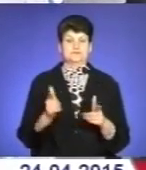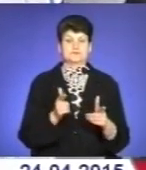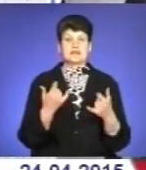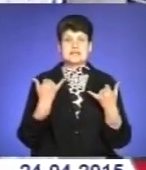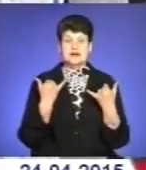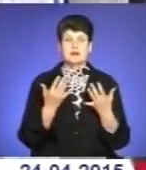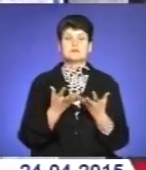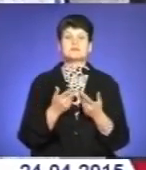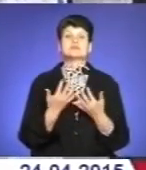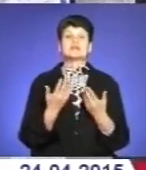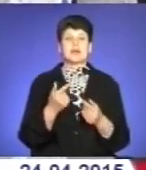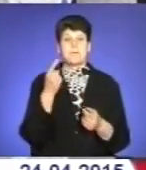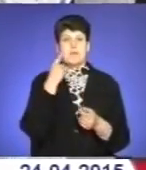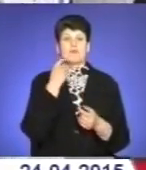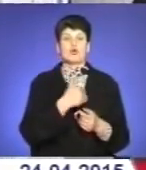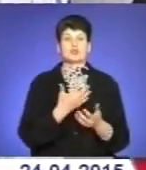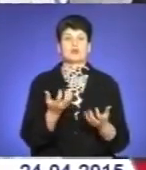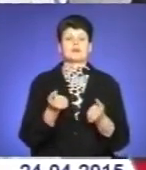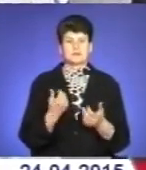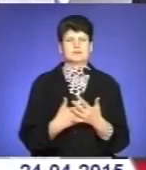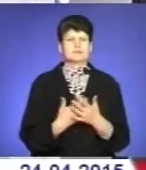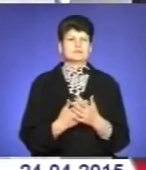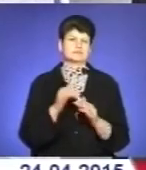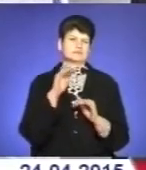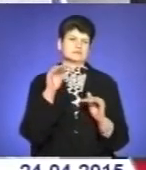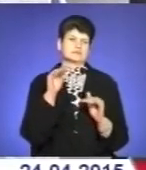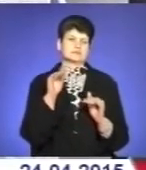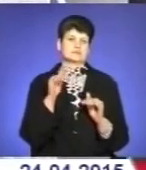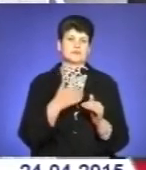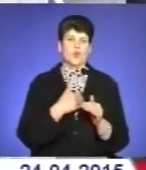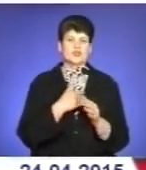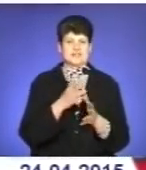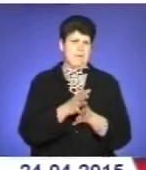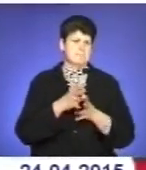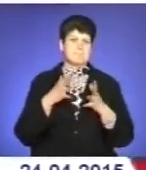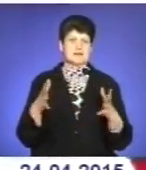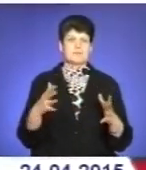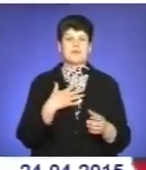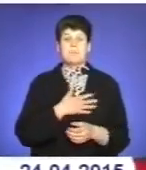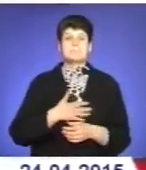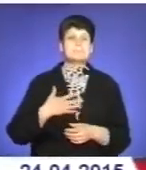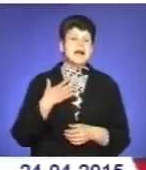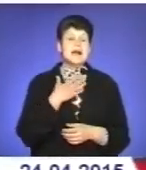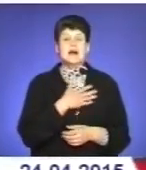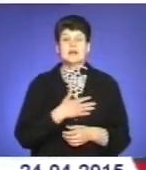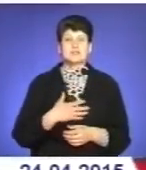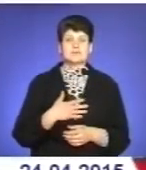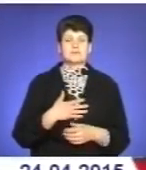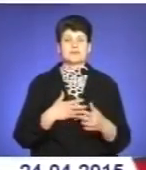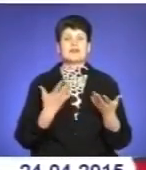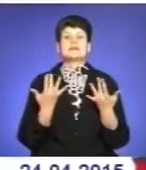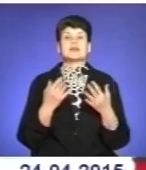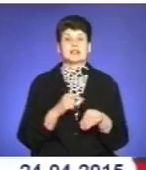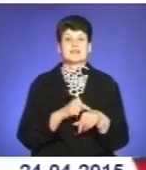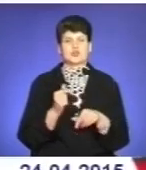розраховуєте, скільки балів отримати? Приблизно хоча б ваша планка. Хочеться максимальний. Переживаючи. Наскільки